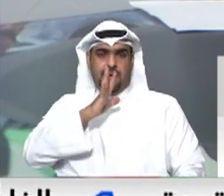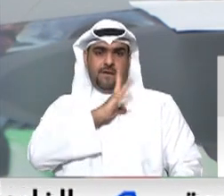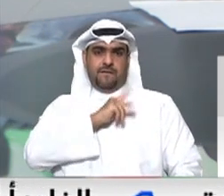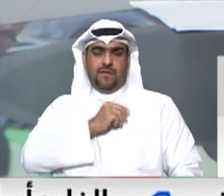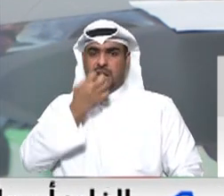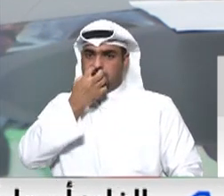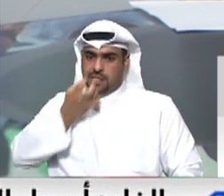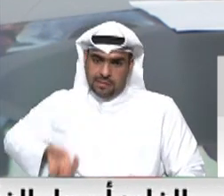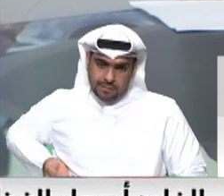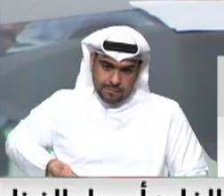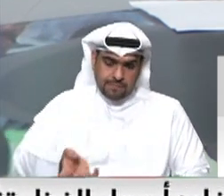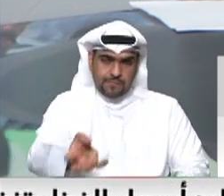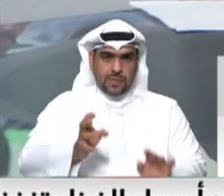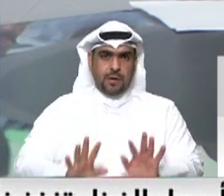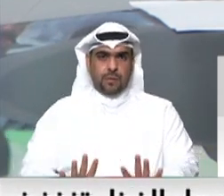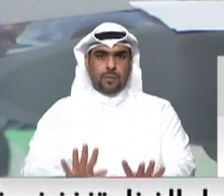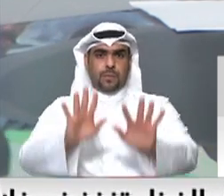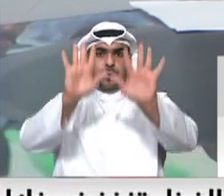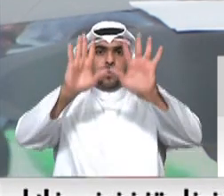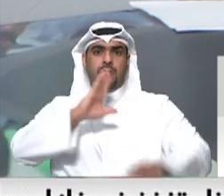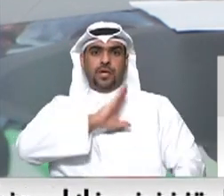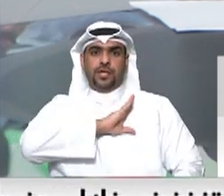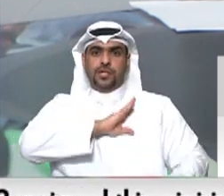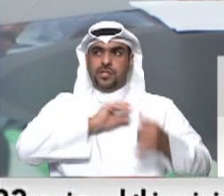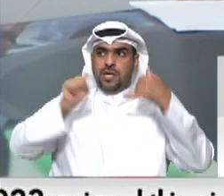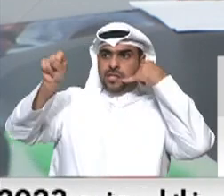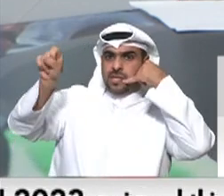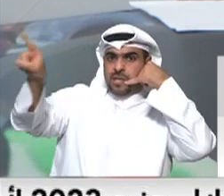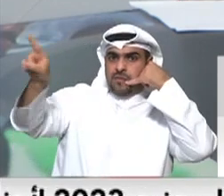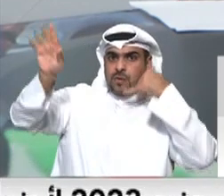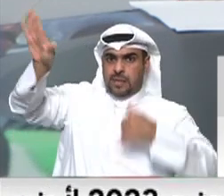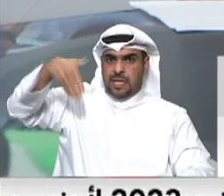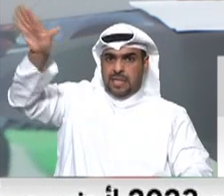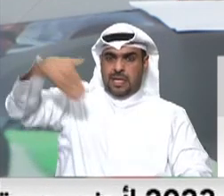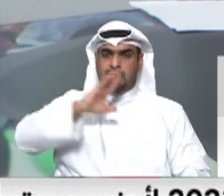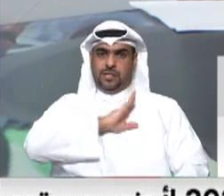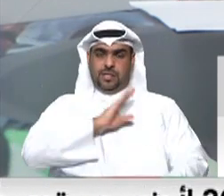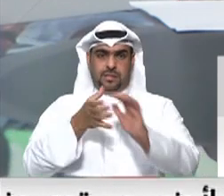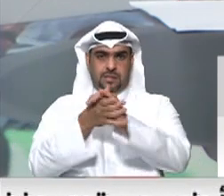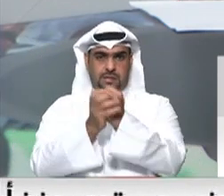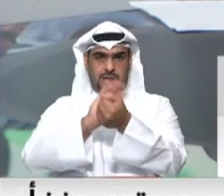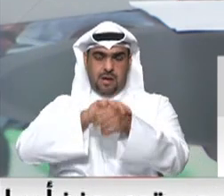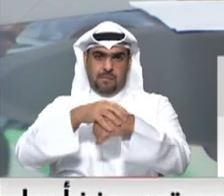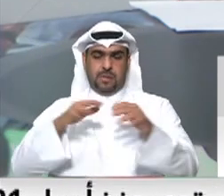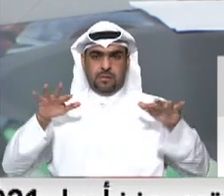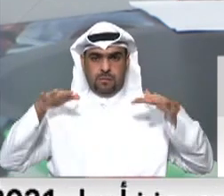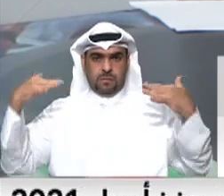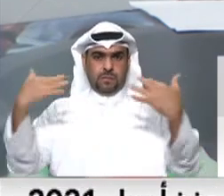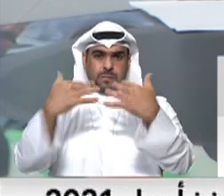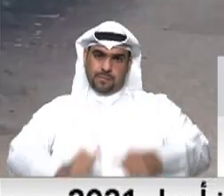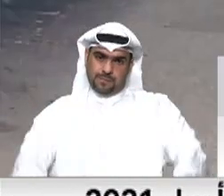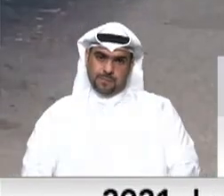جيش الاحتلال لإرسال تعزيزات عسكرية إلى نابلس في أكثر من محور.